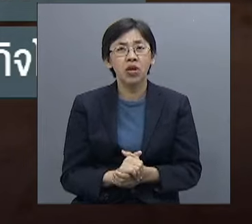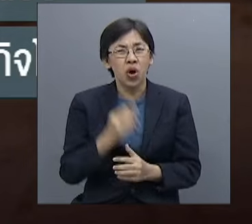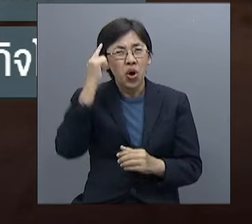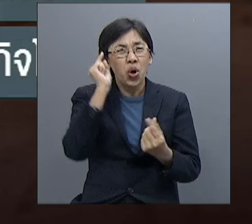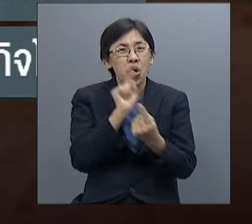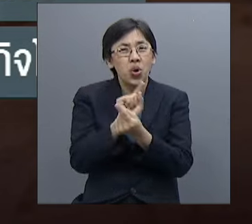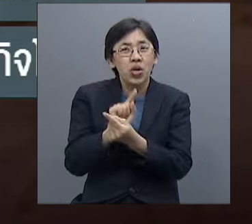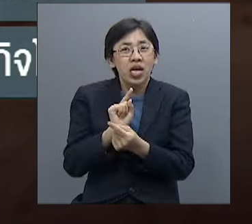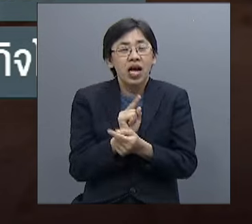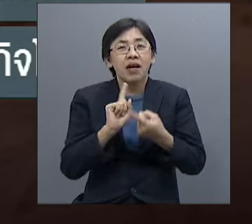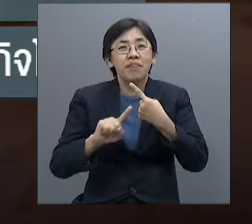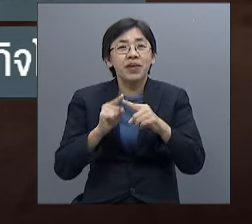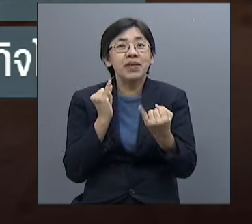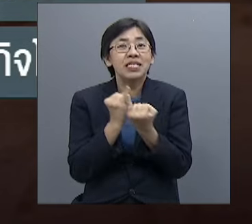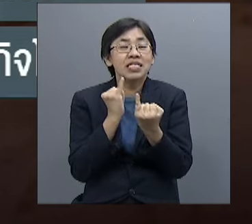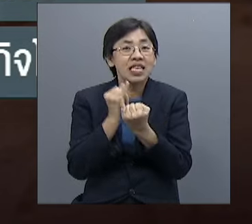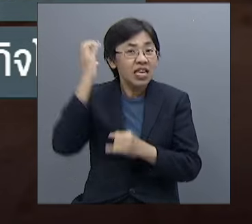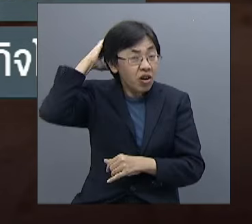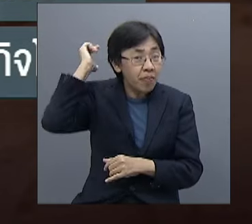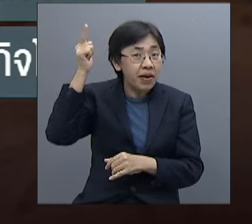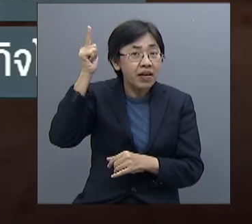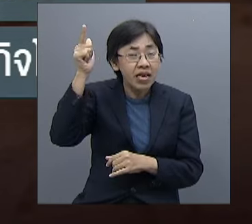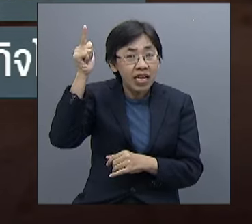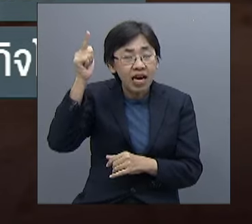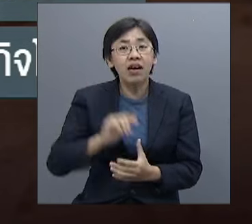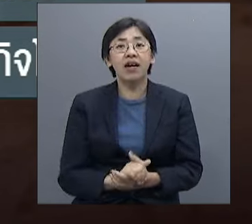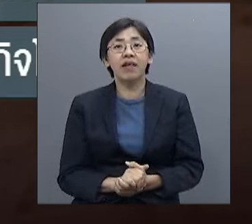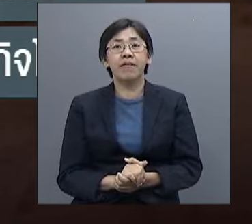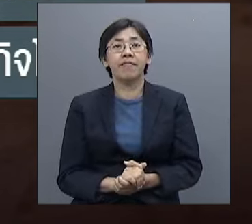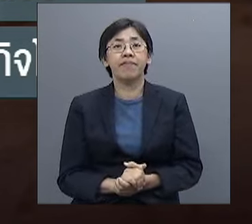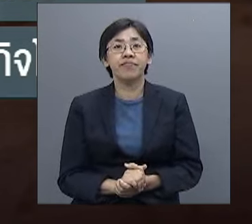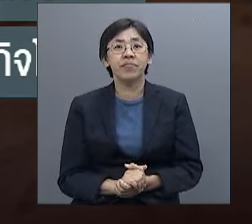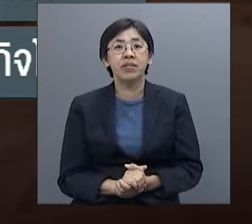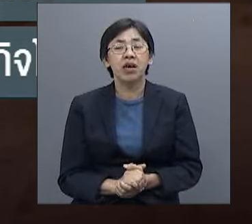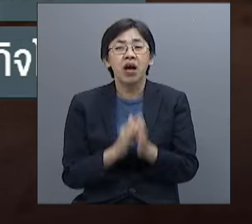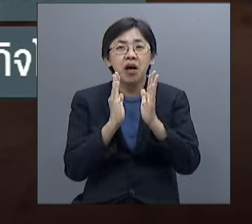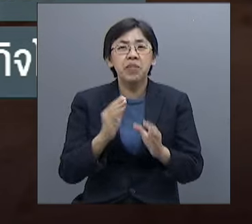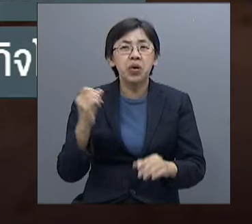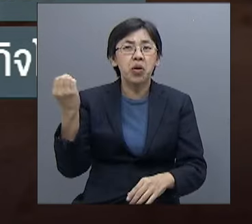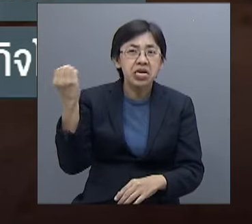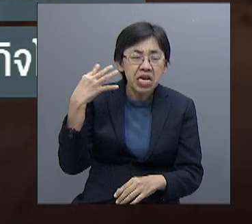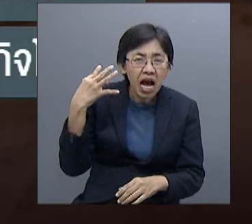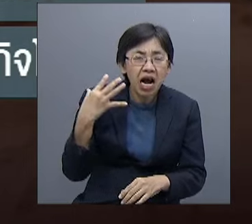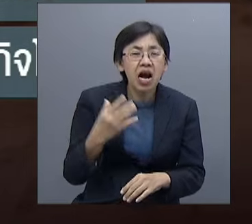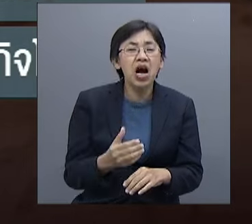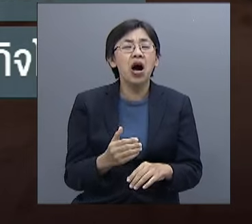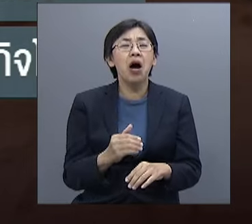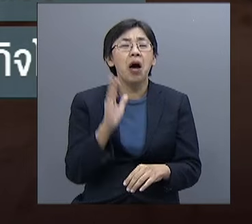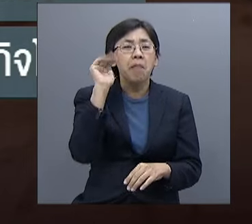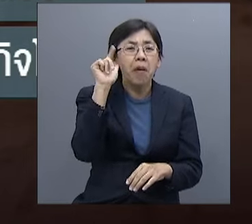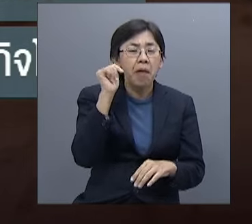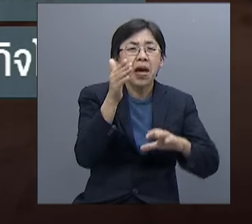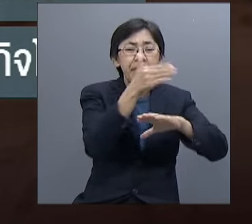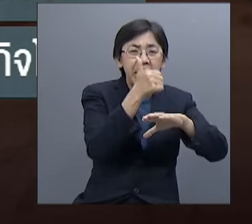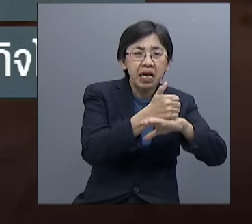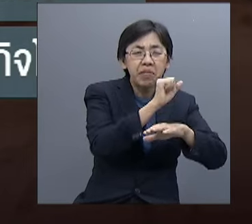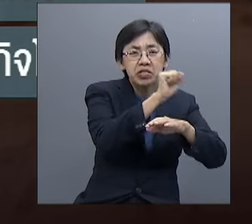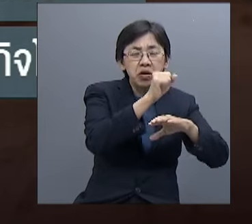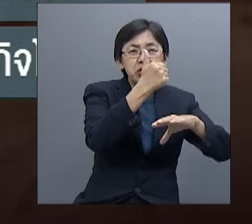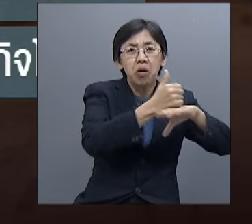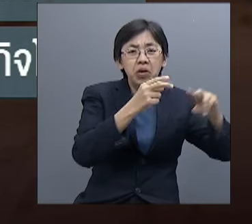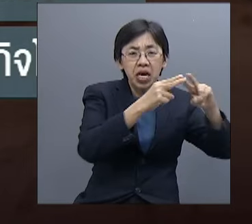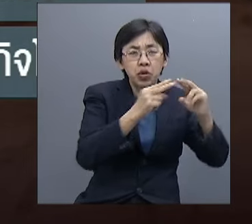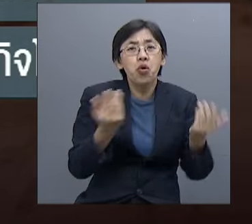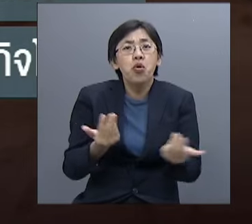เป็นเพื่อนสนิทของอิ๊งแพทองธารนอกจากนั้นยังมีลูกหลานคนดังและทายาทนักการเมืองอีกเพียบค่ะอย่าง